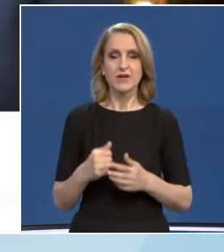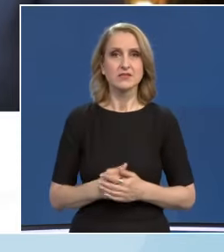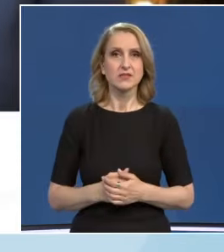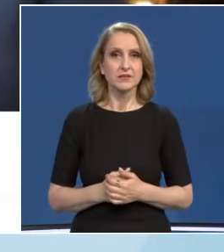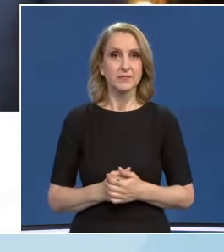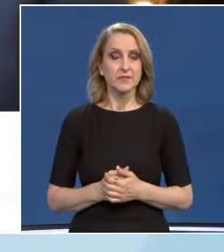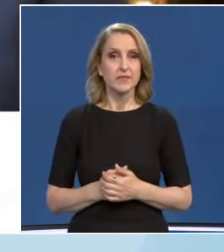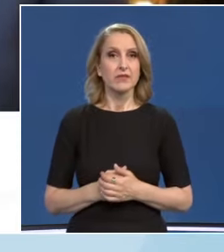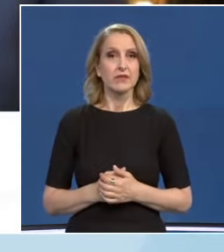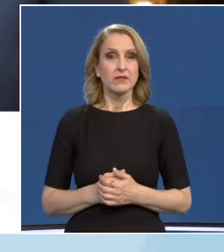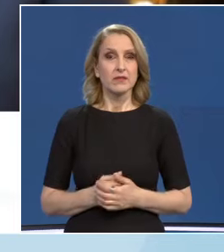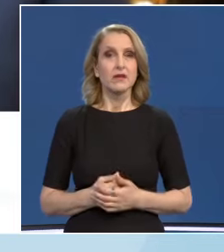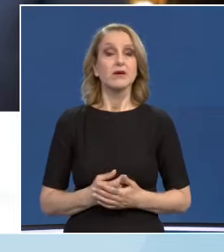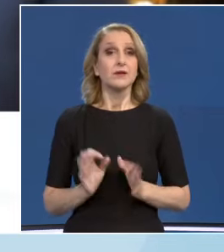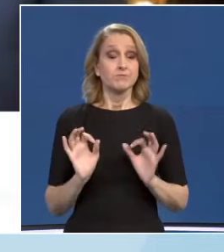Пашева.